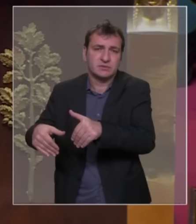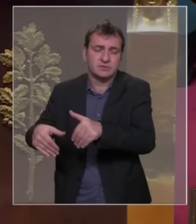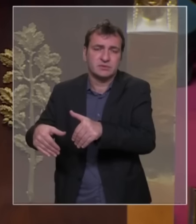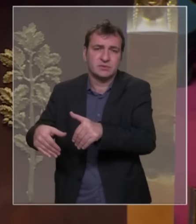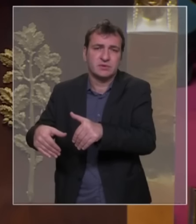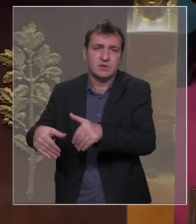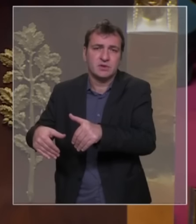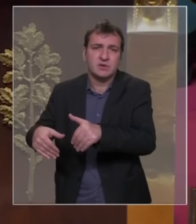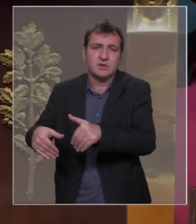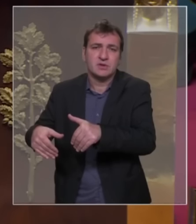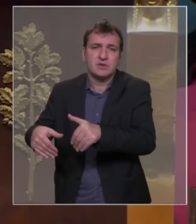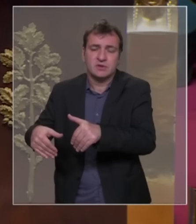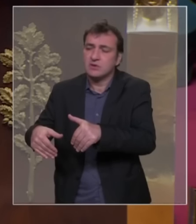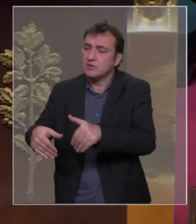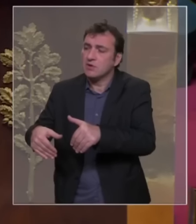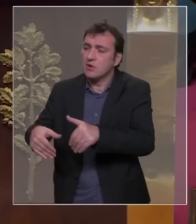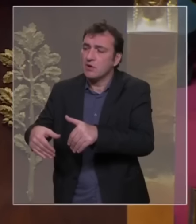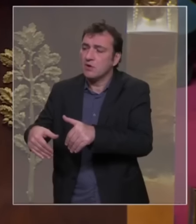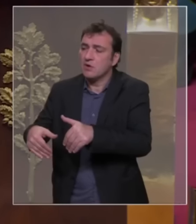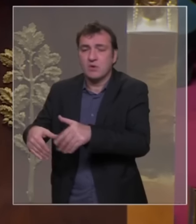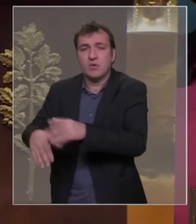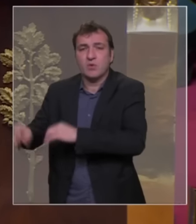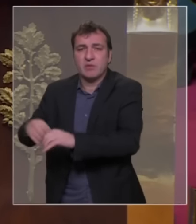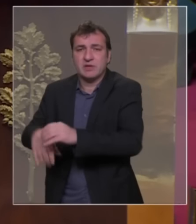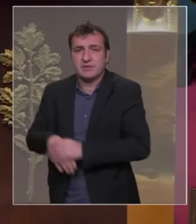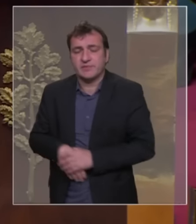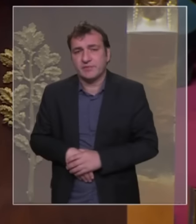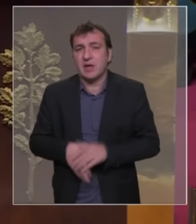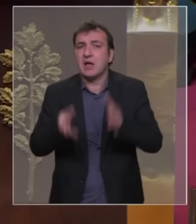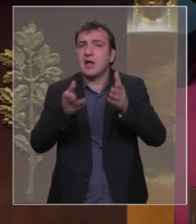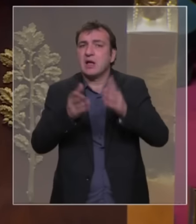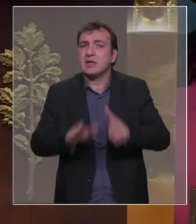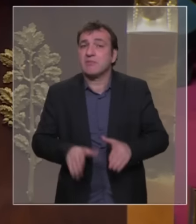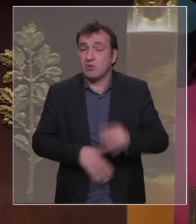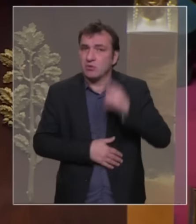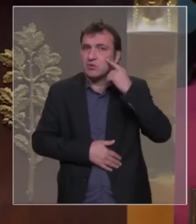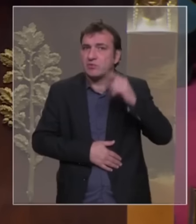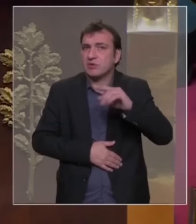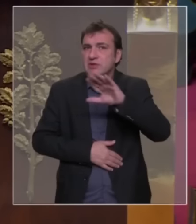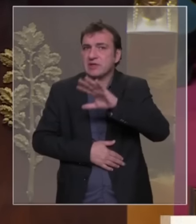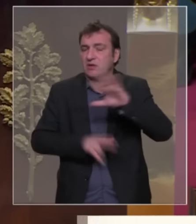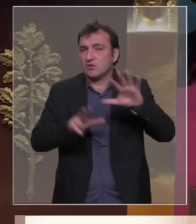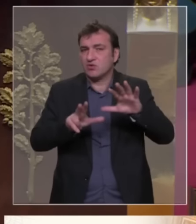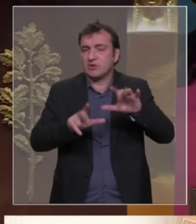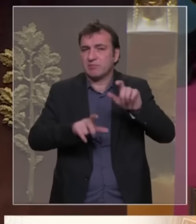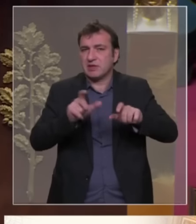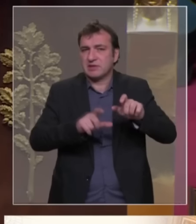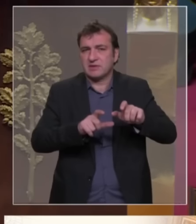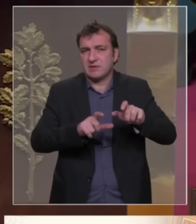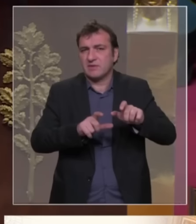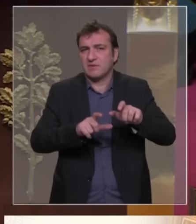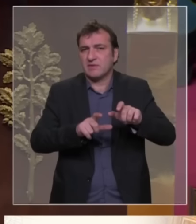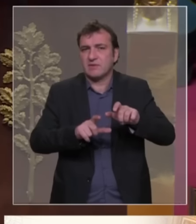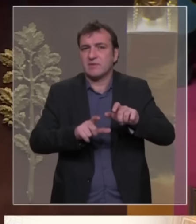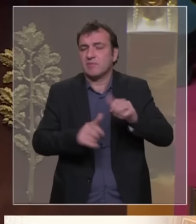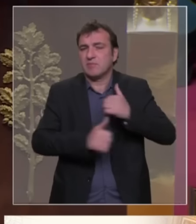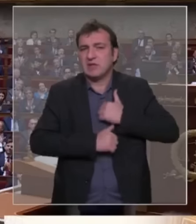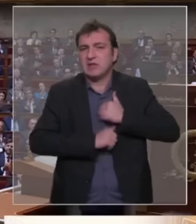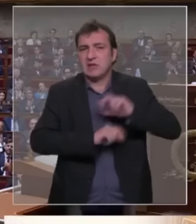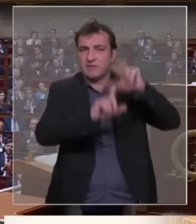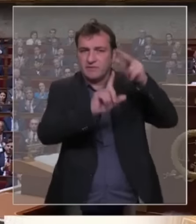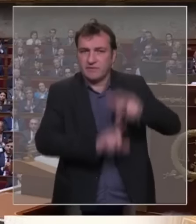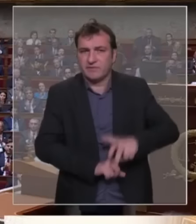le Liban il y a un instant, j'ai une pensée particulière pour les 58 parachutistes français tués il y a 41